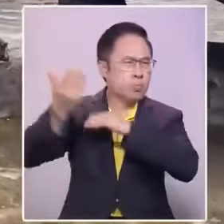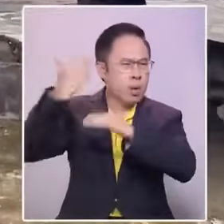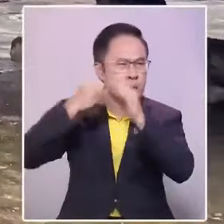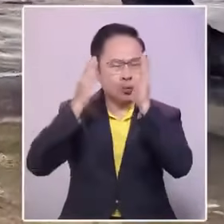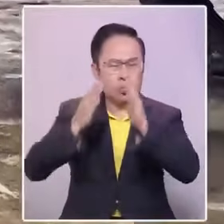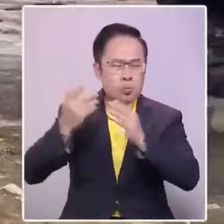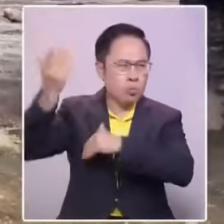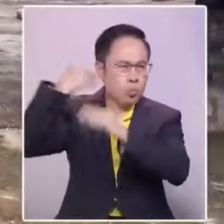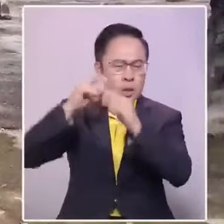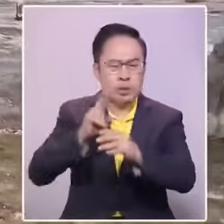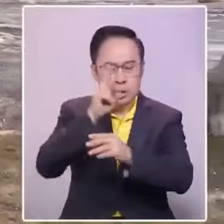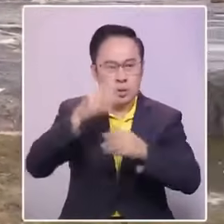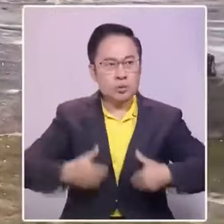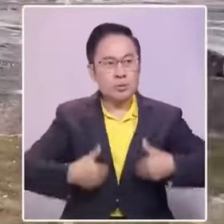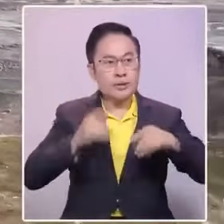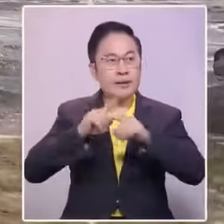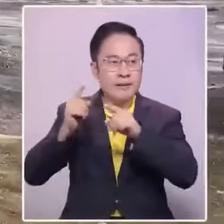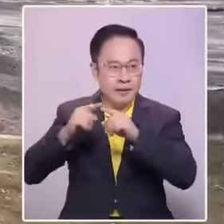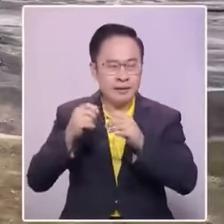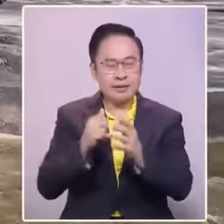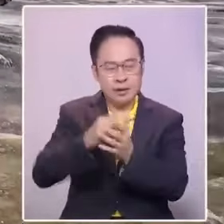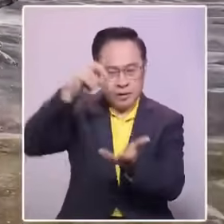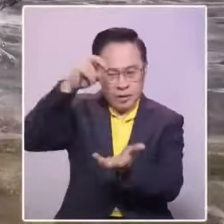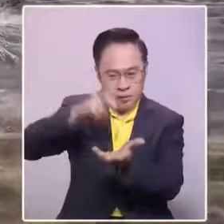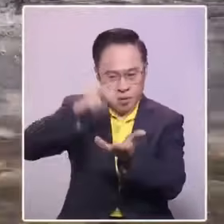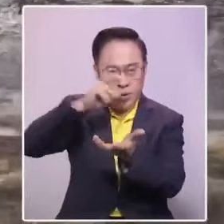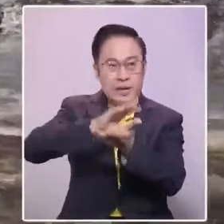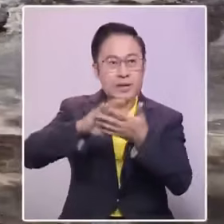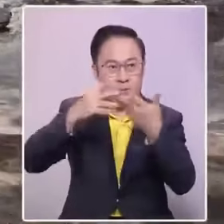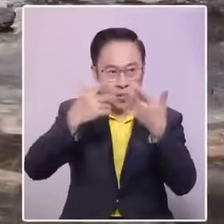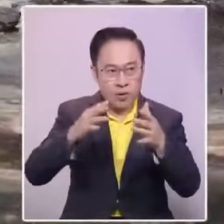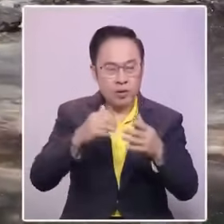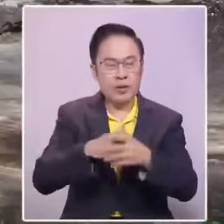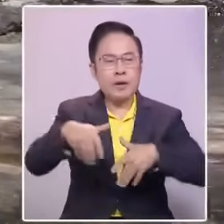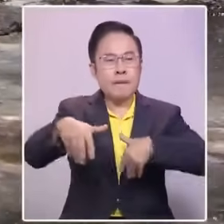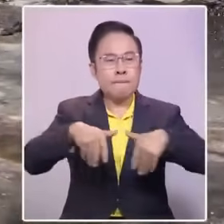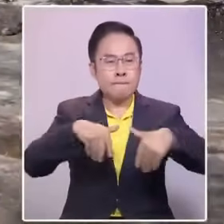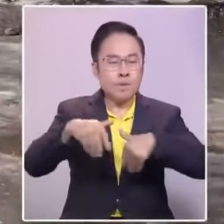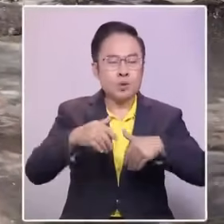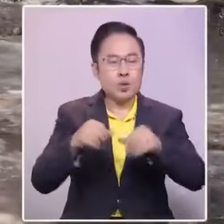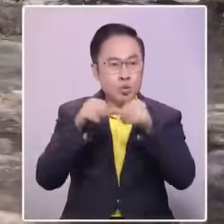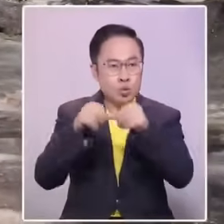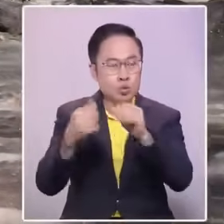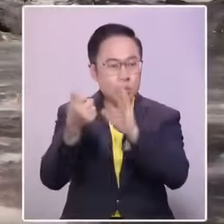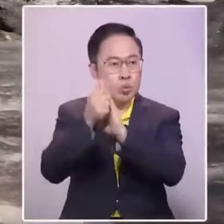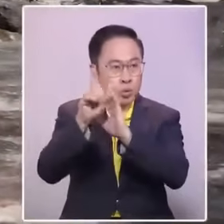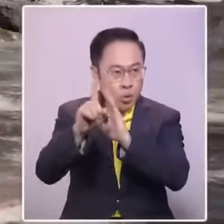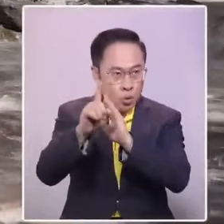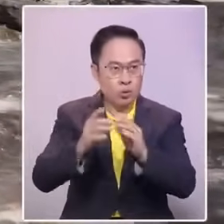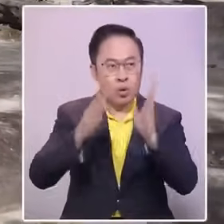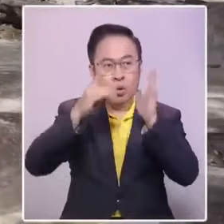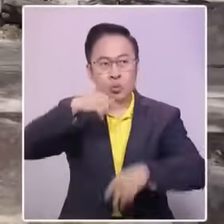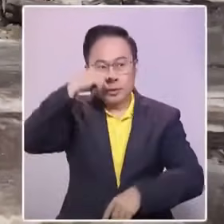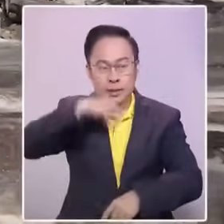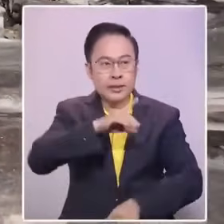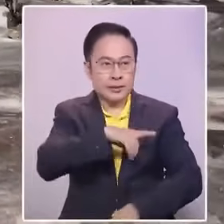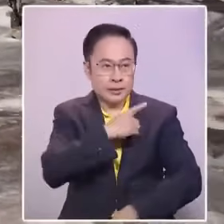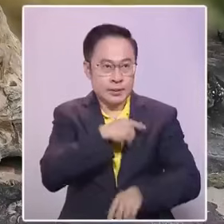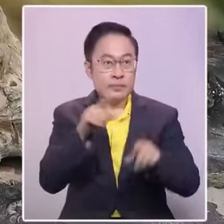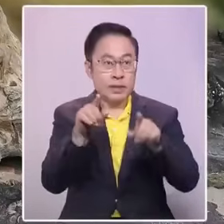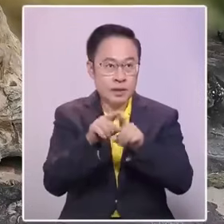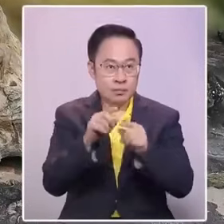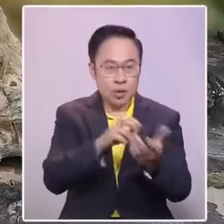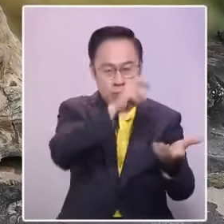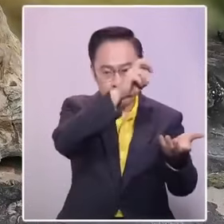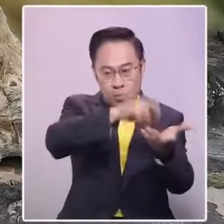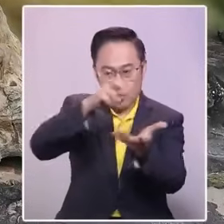ฮะค่ะโอ้โหนี่ก็ต้องบอกดีใจด้วยจริงๆกับคนในพื้นที่แล้วก็ต้องดีใจในฐานะที่เราเป็นคนไทยด้วยเพราะว่าพอมีมรดก